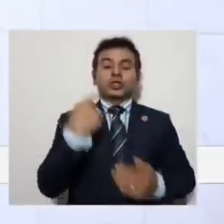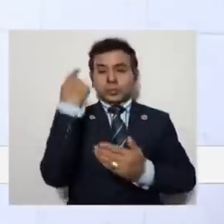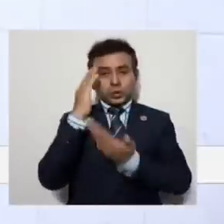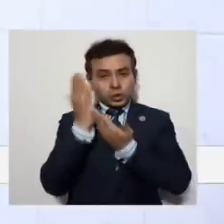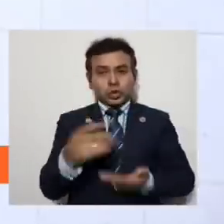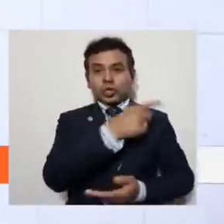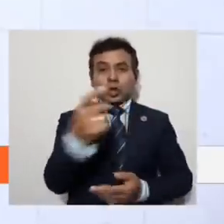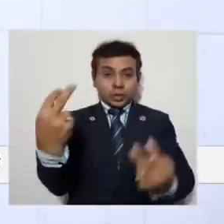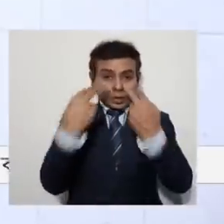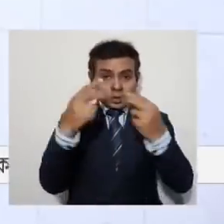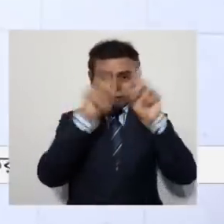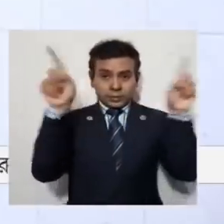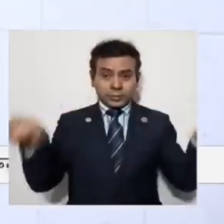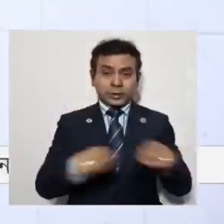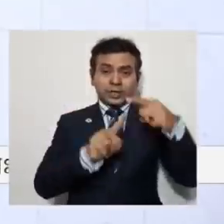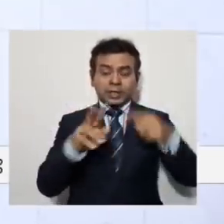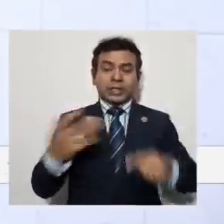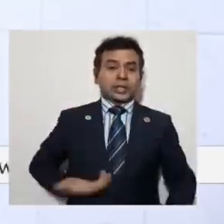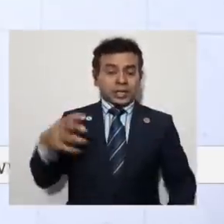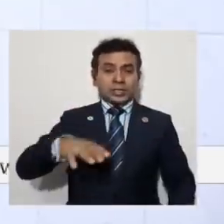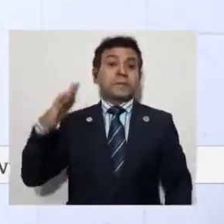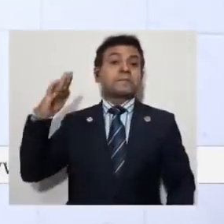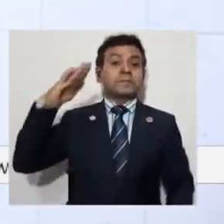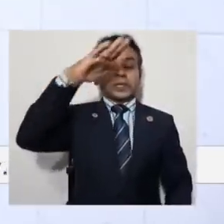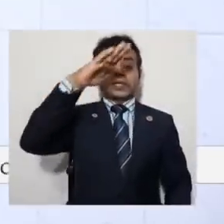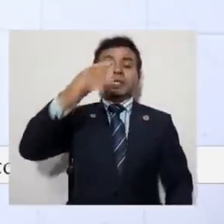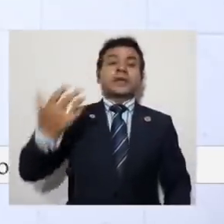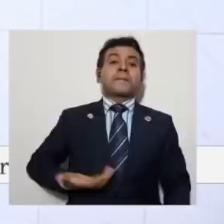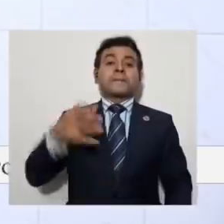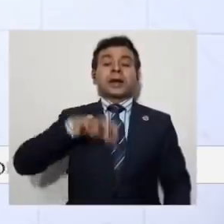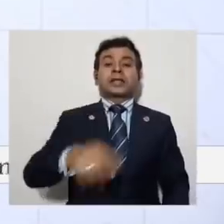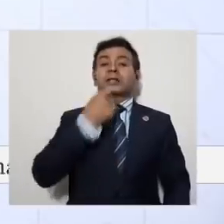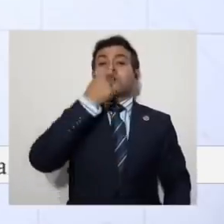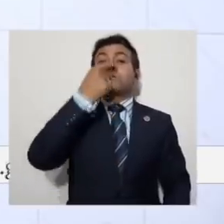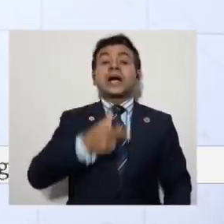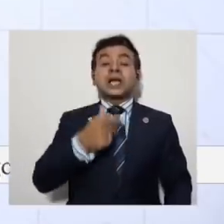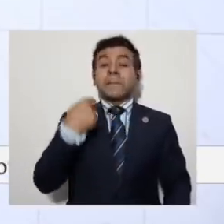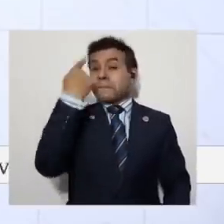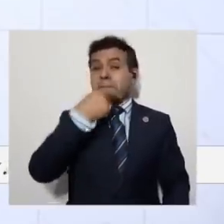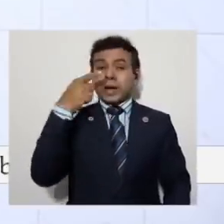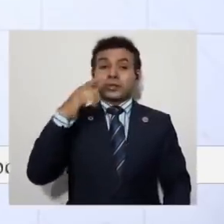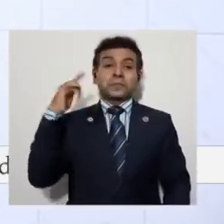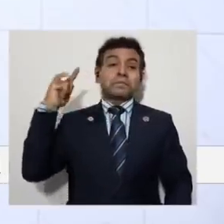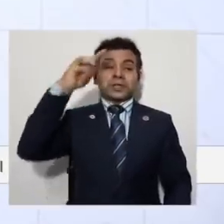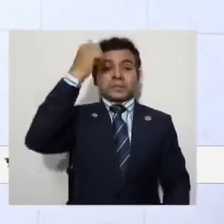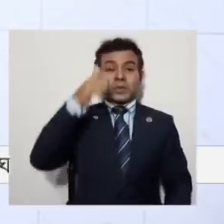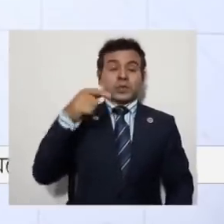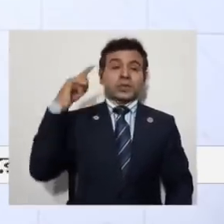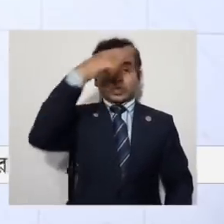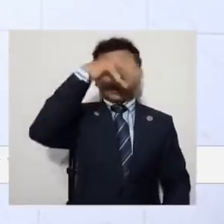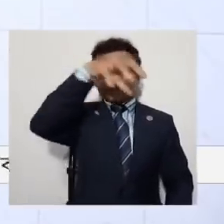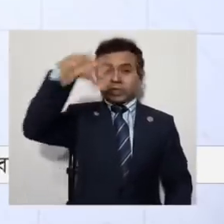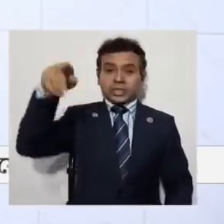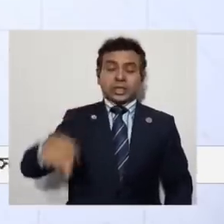প্রিয় সাংবাদিক ভাই ও বোনেরা, সম্মানিত দর্শক শ্রোতাবৃন্দ, প্রিয় দেশবাসী, প্রবাসী